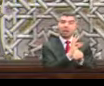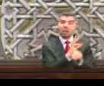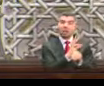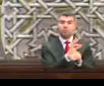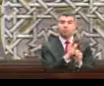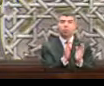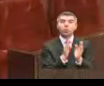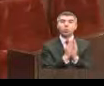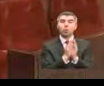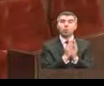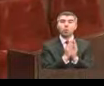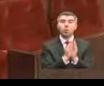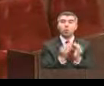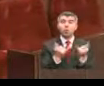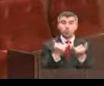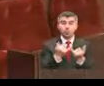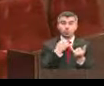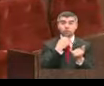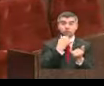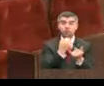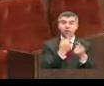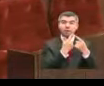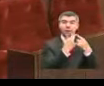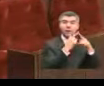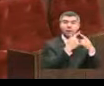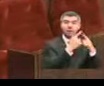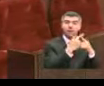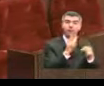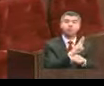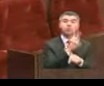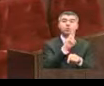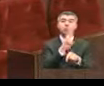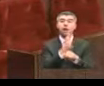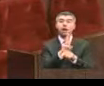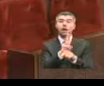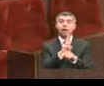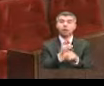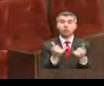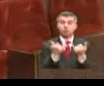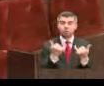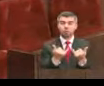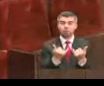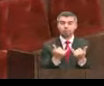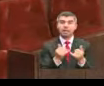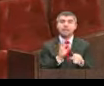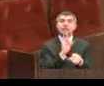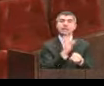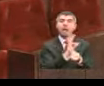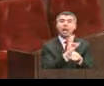الراهنة. واحد العدد ديال الناس كيتسائلوا الآن في التعليم الابتدائي، من أصل